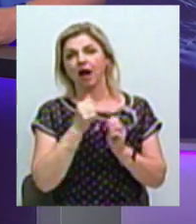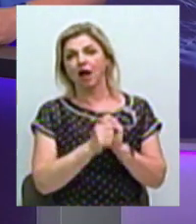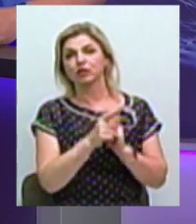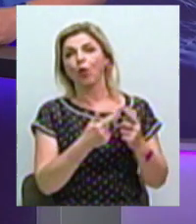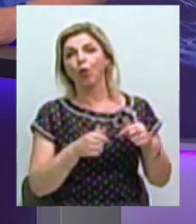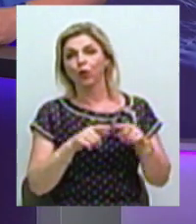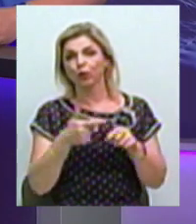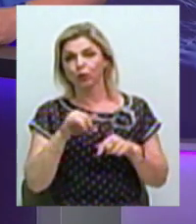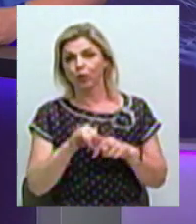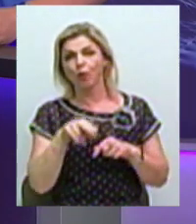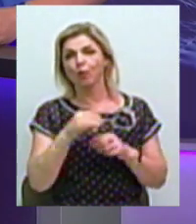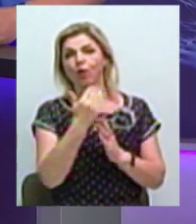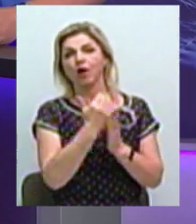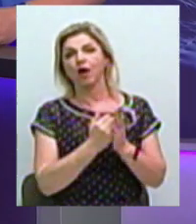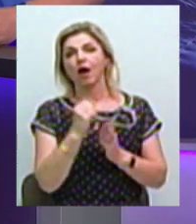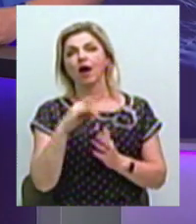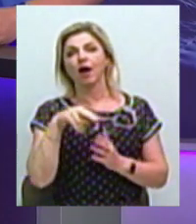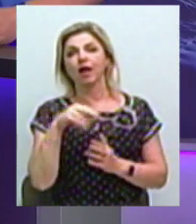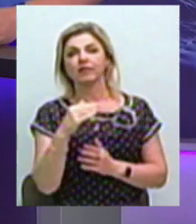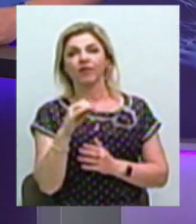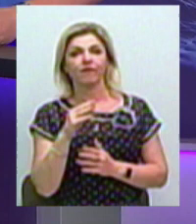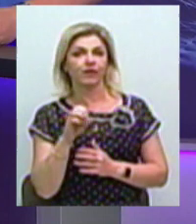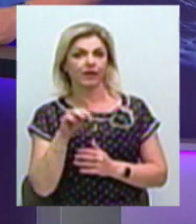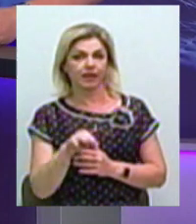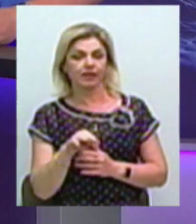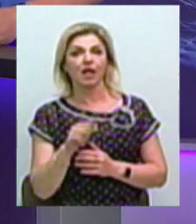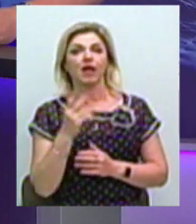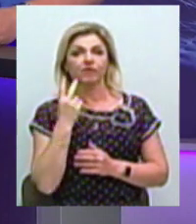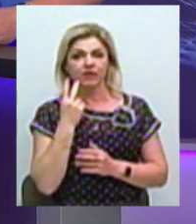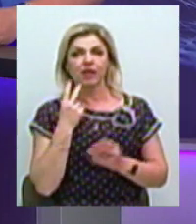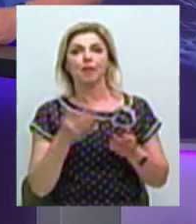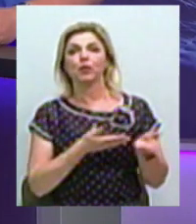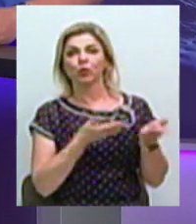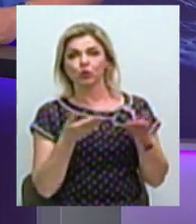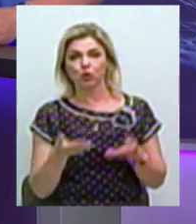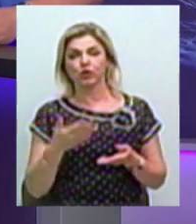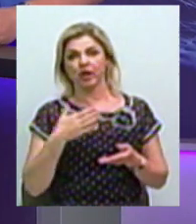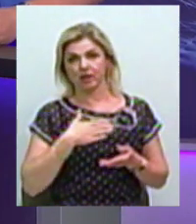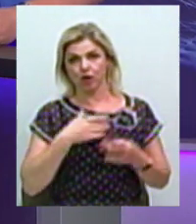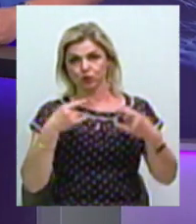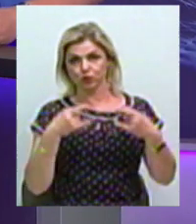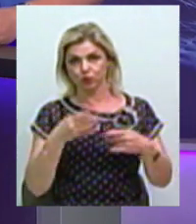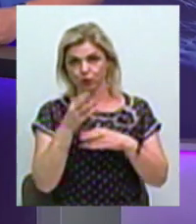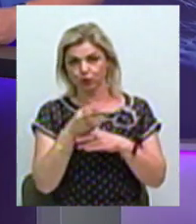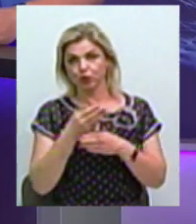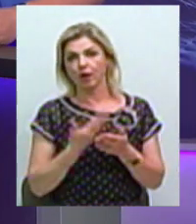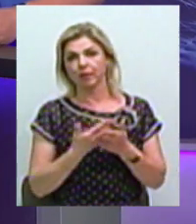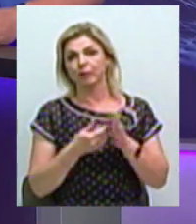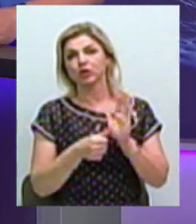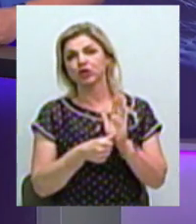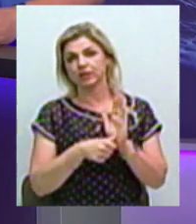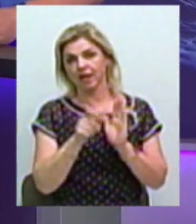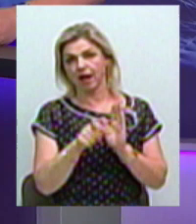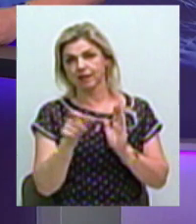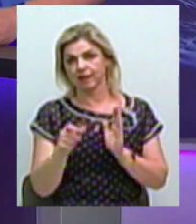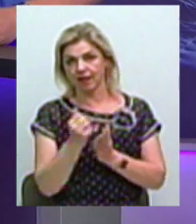алфавітом. Зазвичай в нашій студії присутні, точніше, ми запрошуємо в нашу студію близько 6